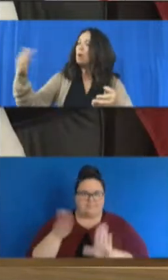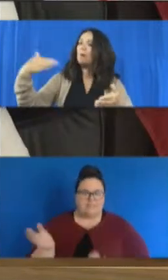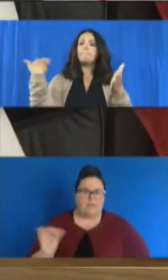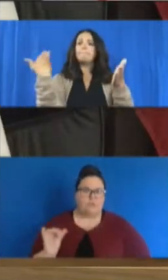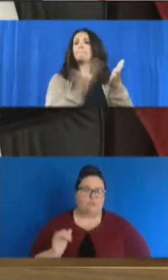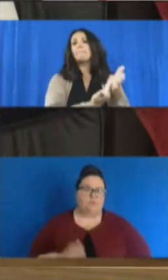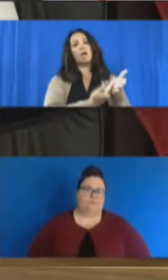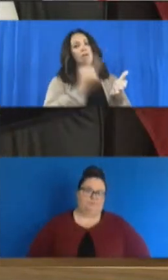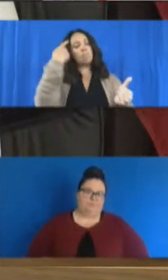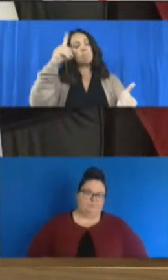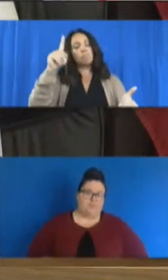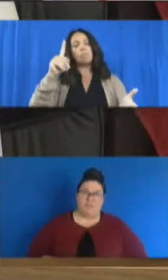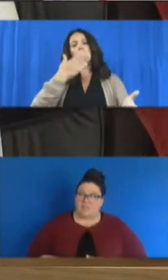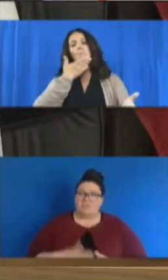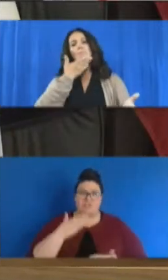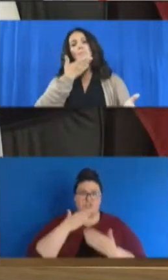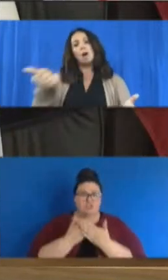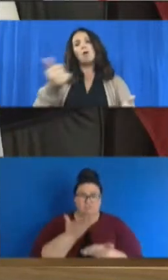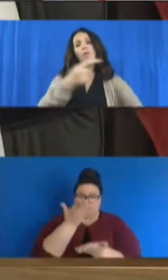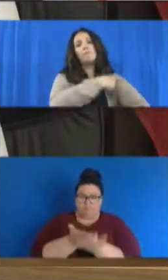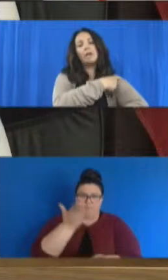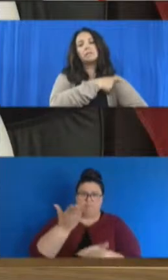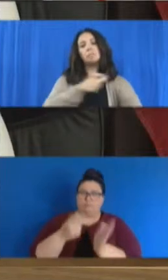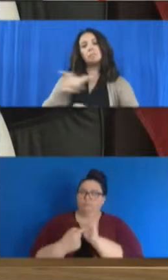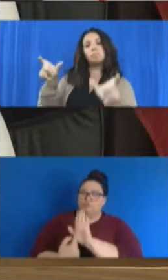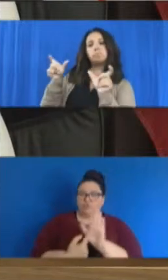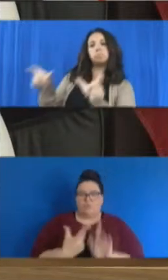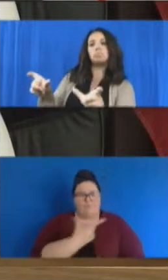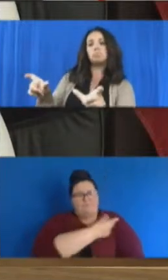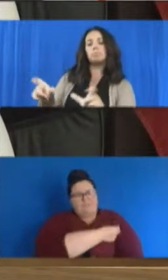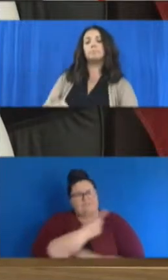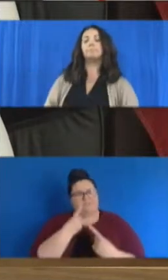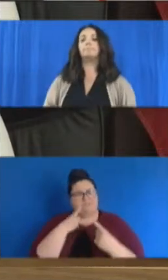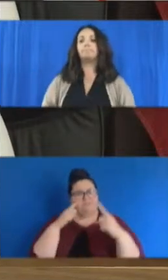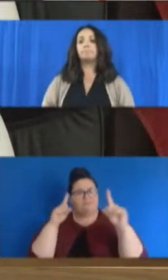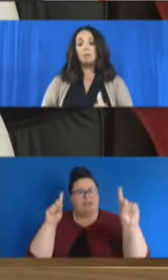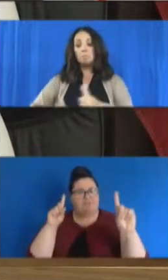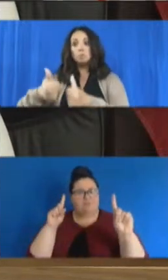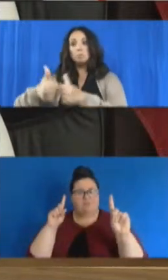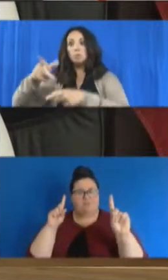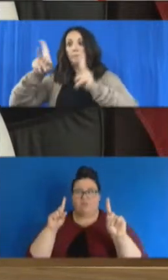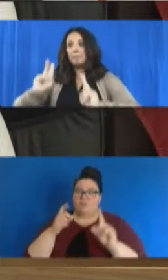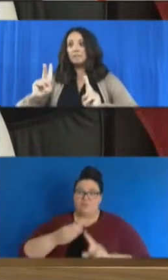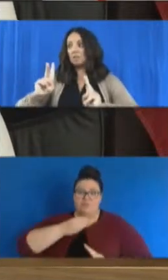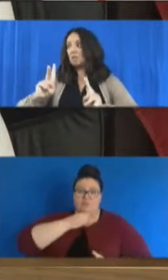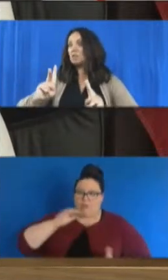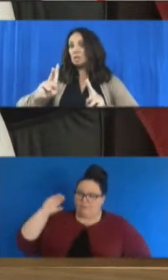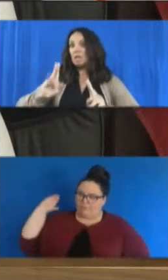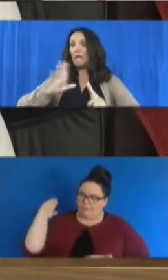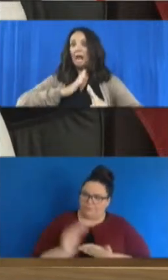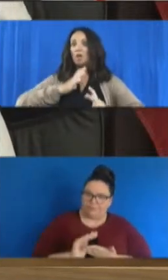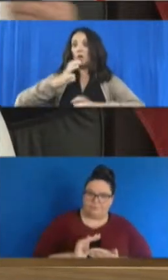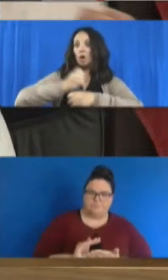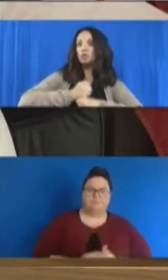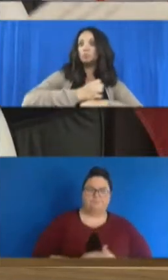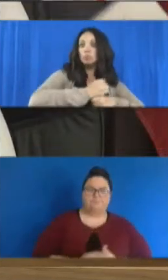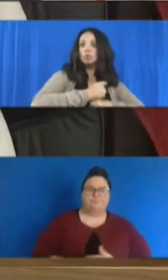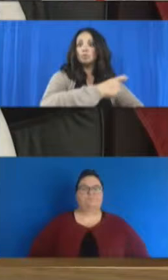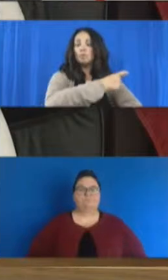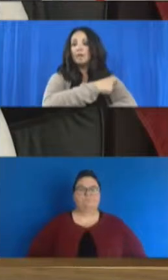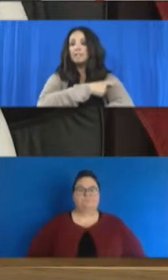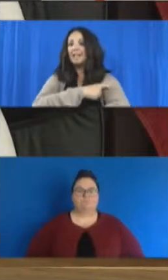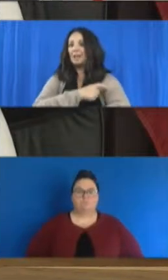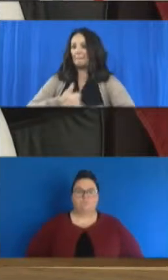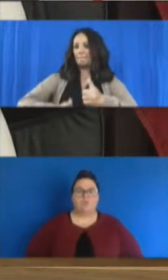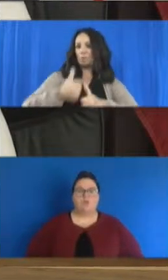Lorsqu'une personne contracte le virus, nous pouvons maintenant nous attendre à ce que les répercussions soient moins graves et qu'il